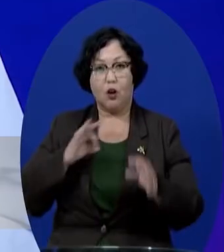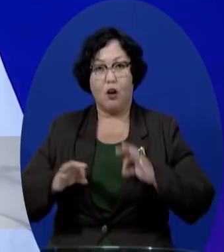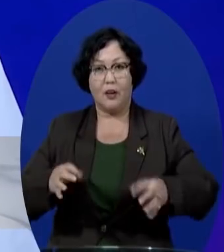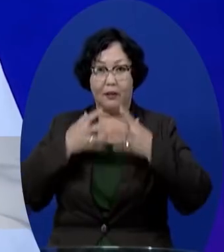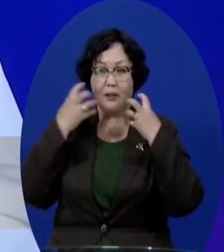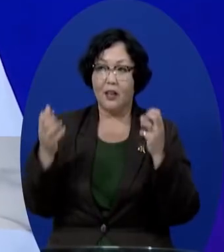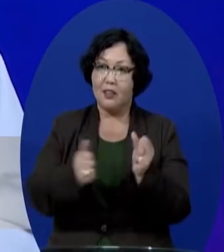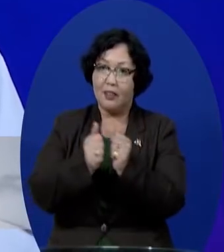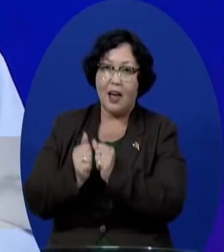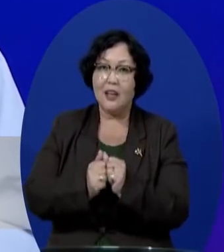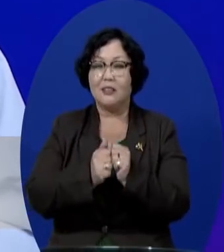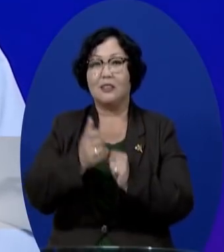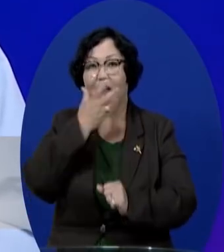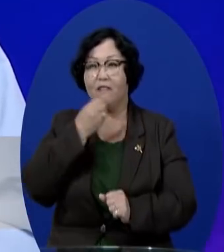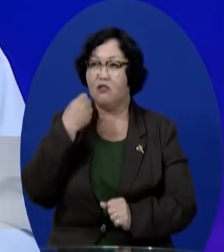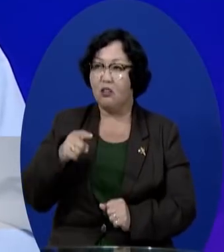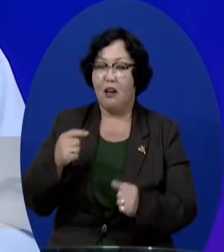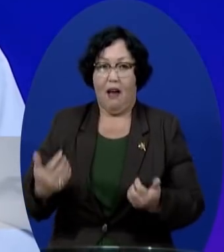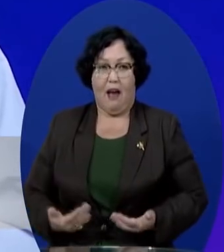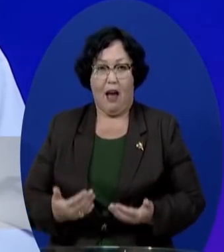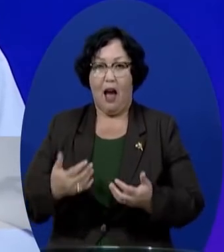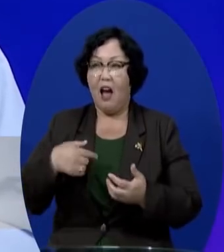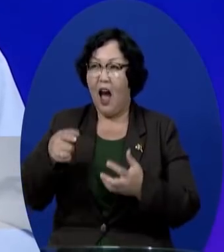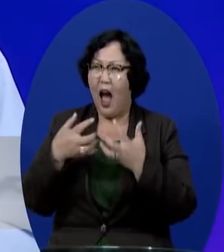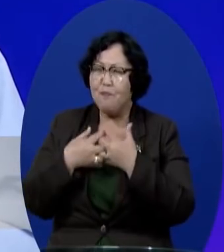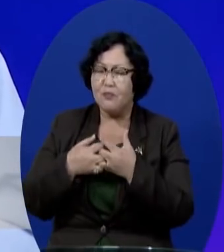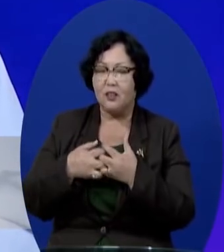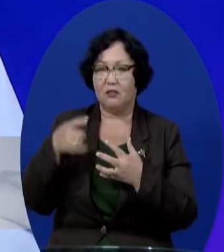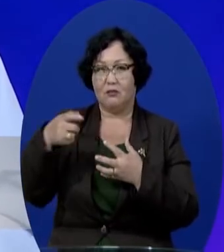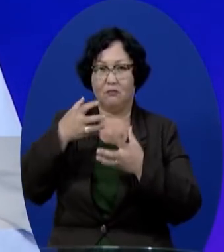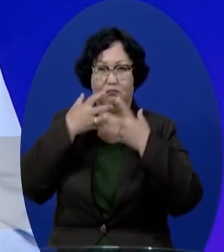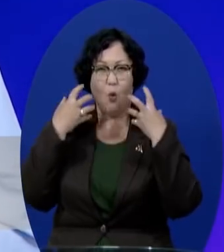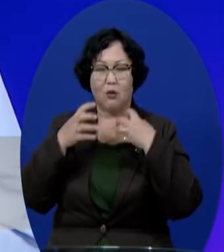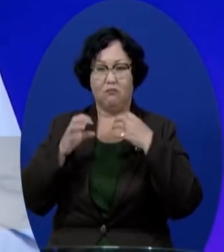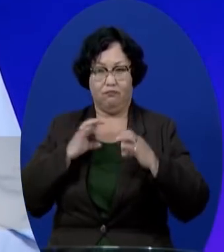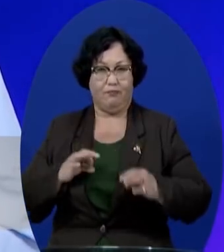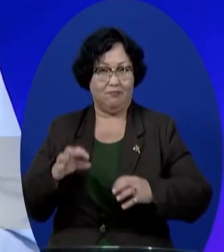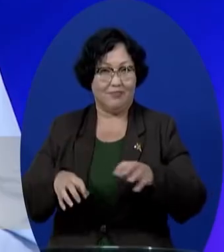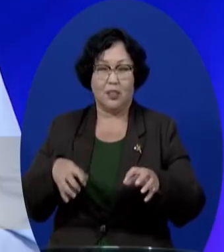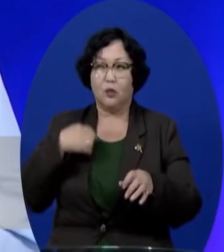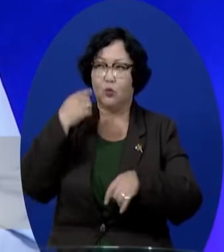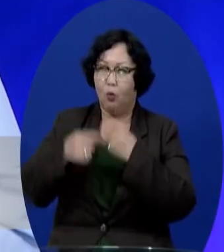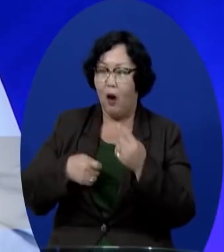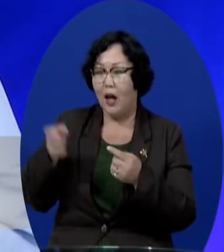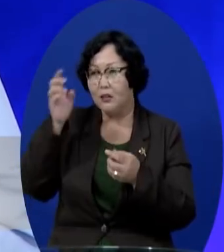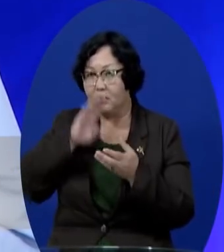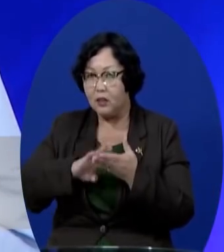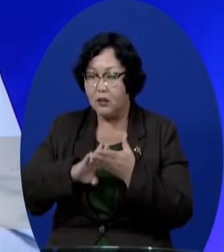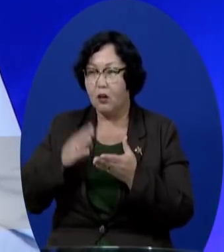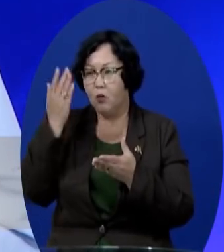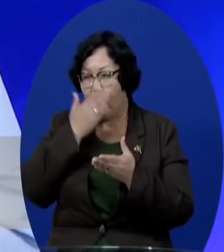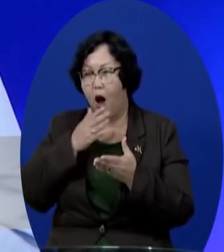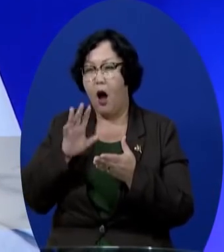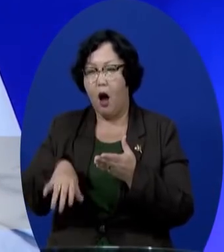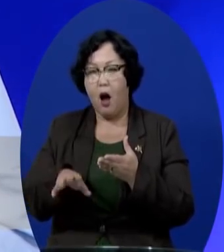байгаль тэр амьтны тухай илүү сайн ойлгож хоорондоо ярилцаж нөхөрлөж аав ээждээ гэр бүлдээ сумдаа аймагтаа энэ тухай ярьж өгж